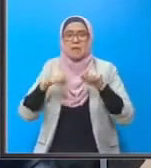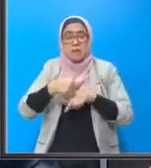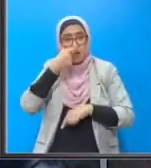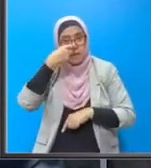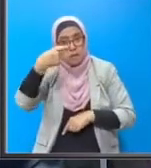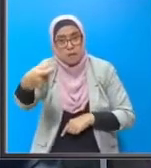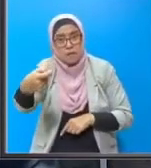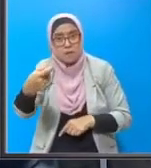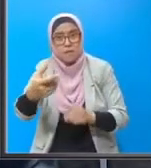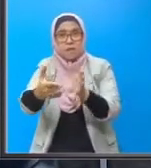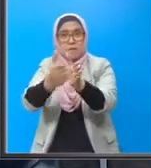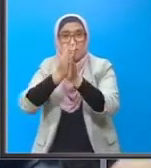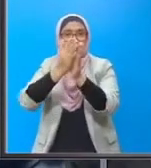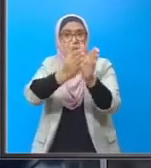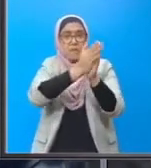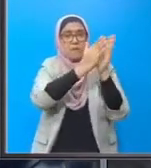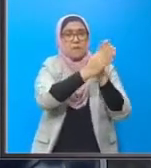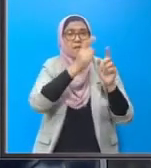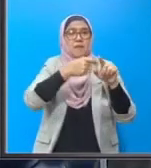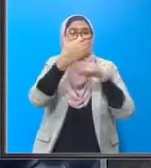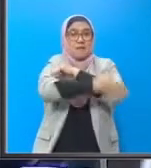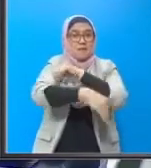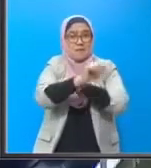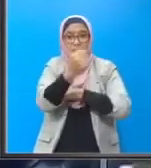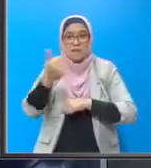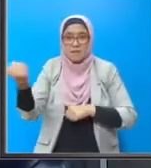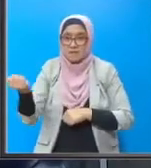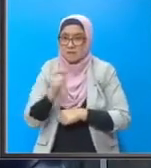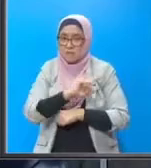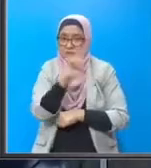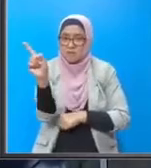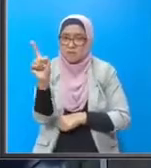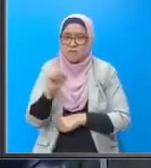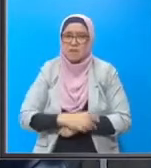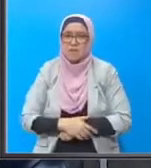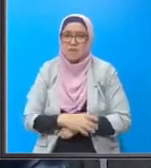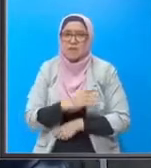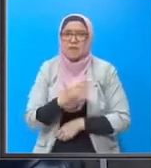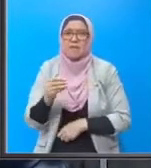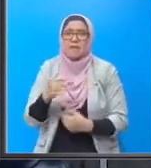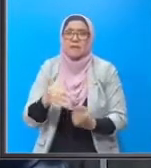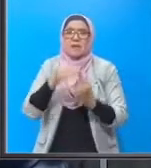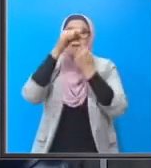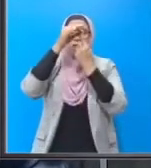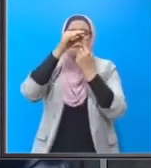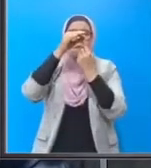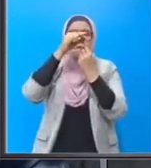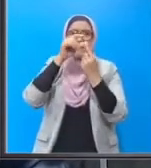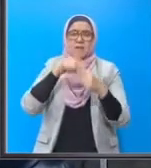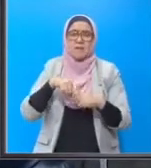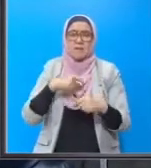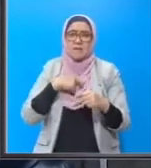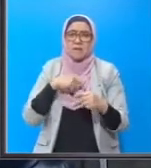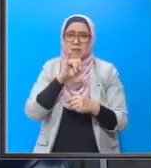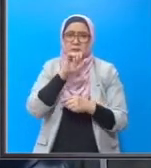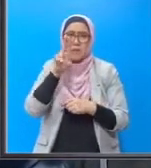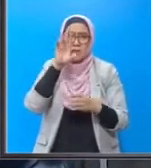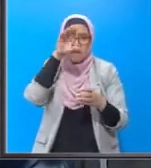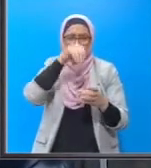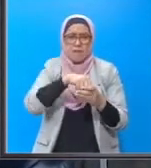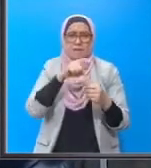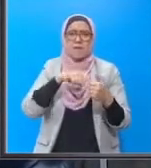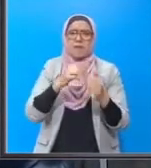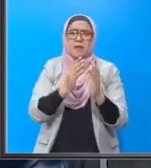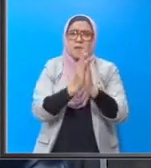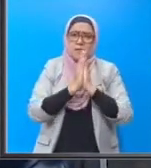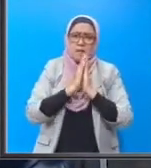gesaan gesaan daripada negara-negara lain terutama sekali isu yang menyetuh Kashmir velostin rumpia